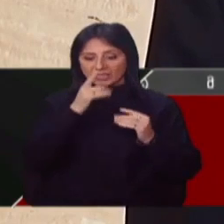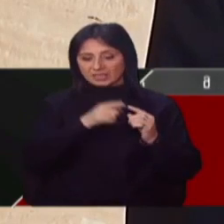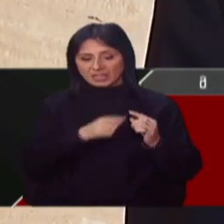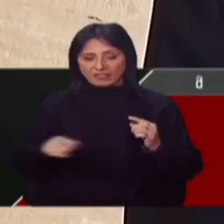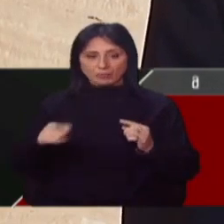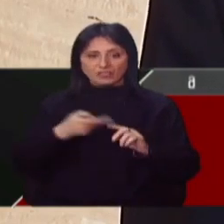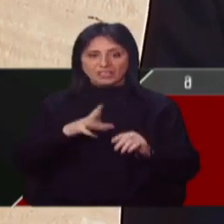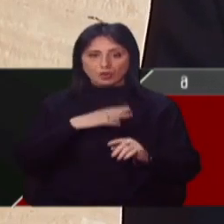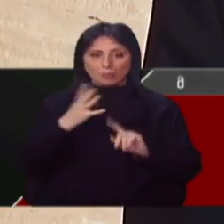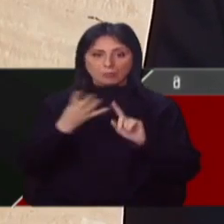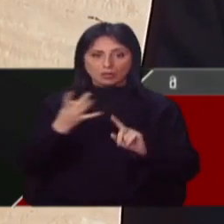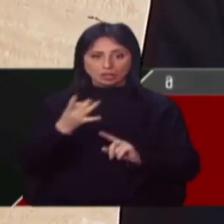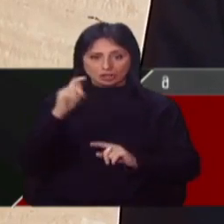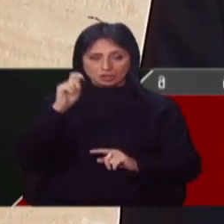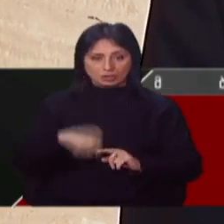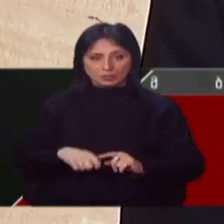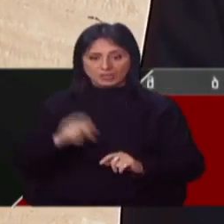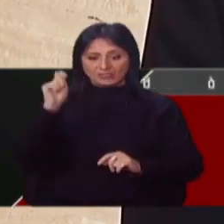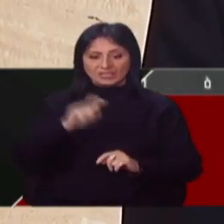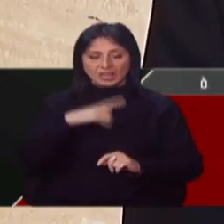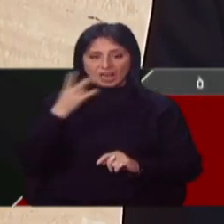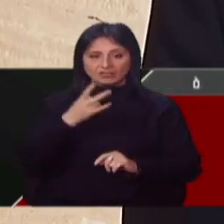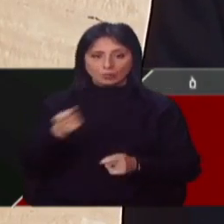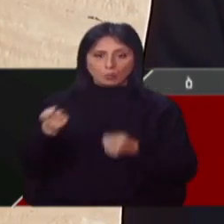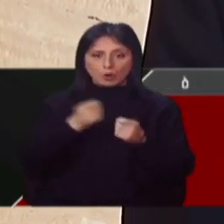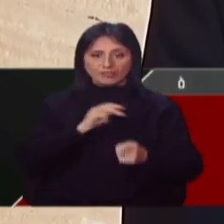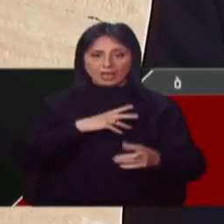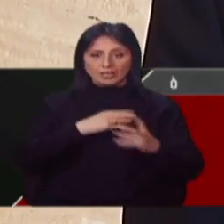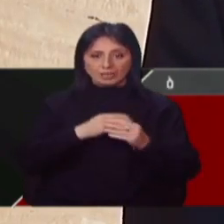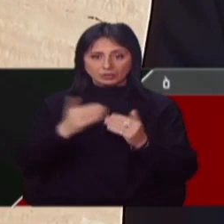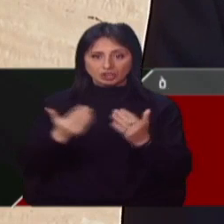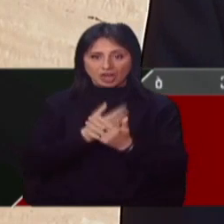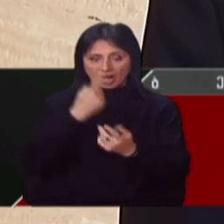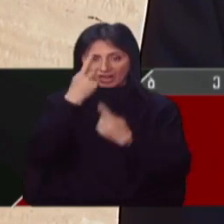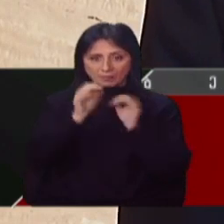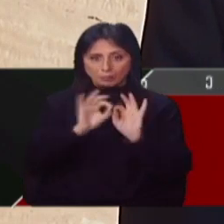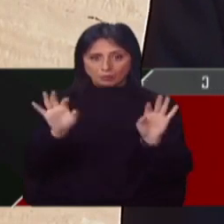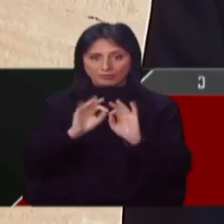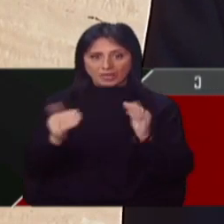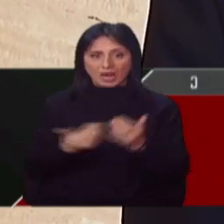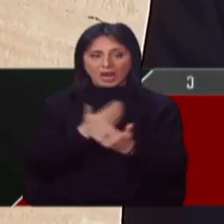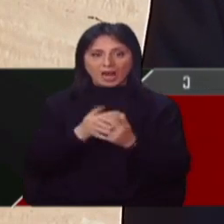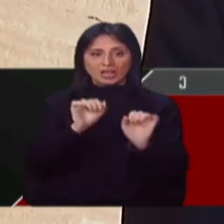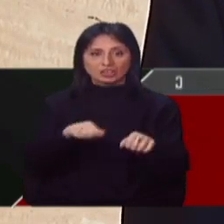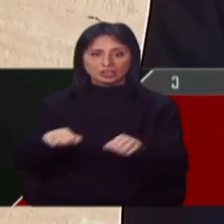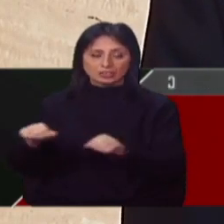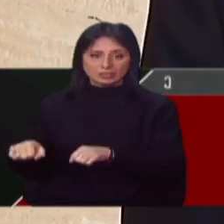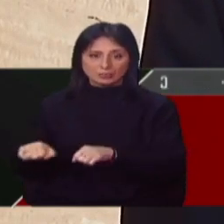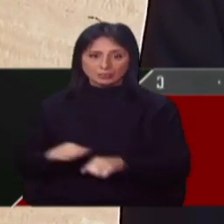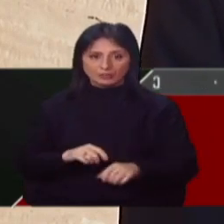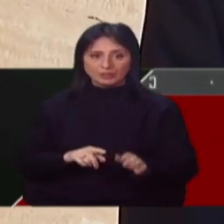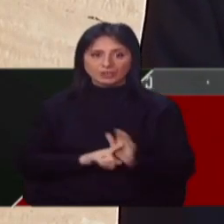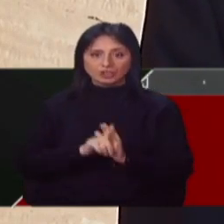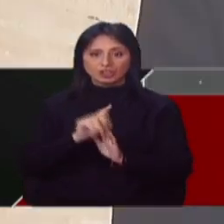გლოაშიესიყო მეოხე ვიზიტი ვიზი რა თქ უდა მოაქვს თანამშრომლობაში ახალიიმპულსი ახალი შესაძლებლობები